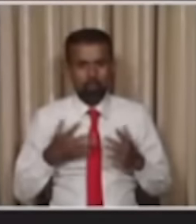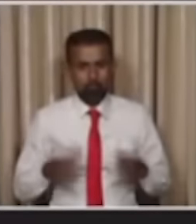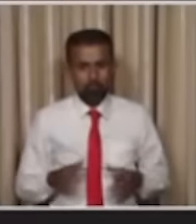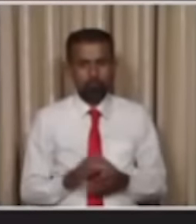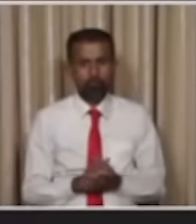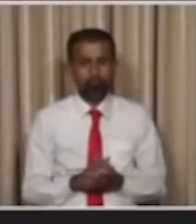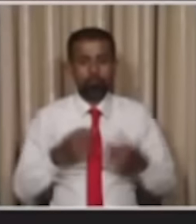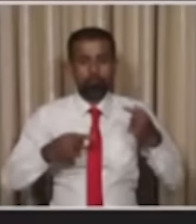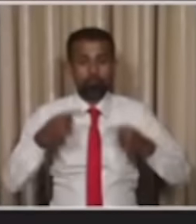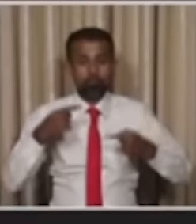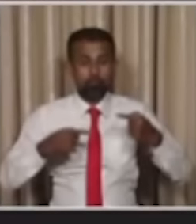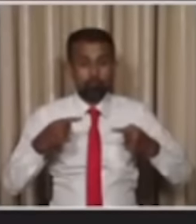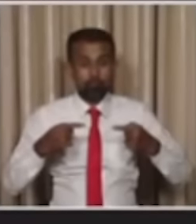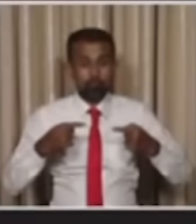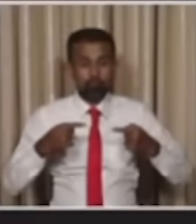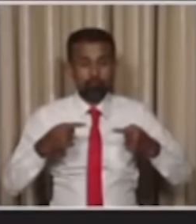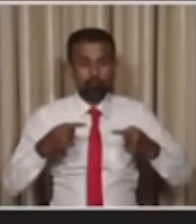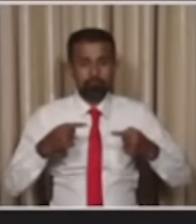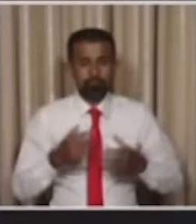ඒ විවාදවලදී